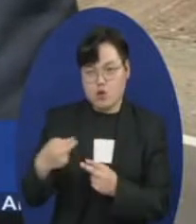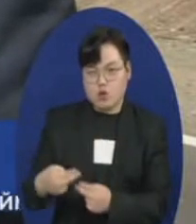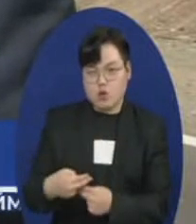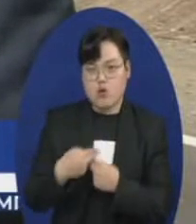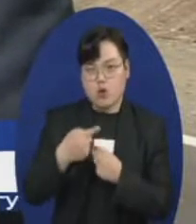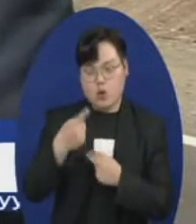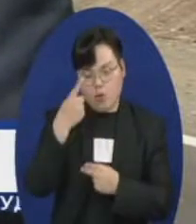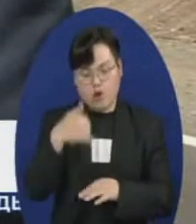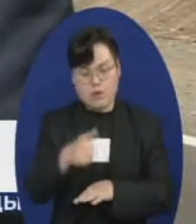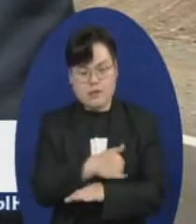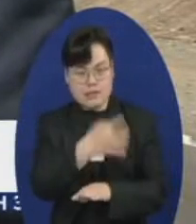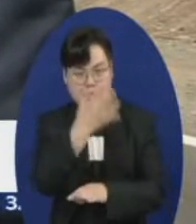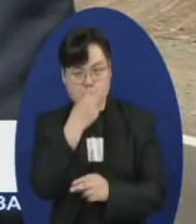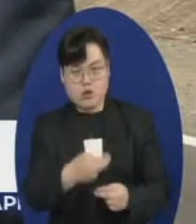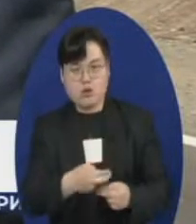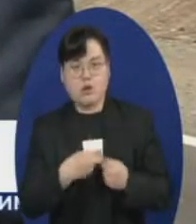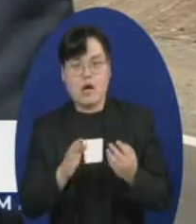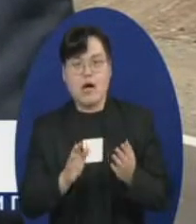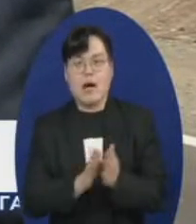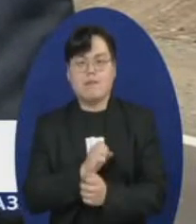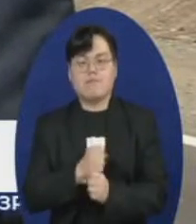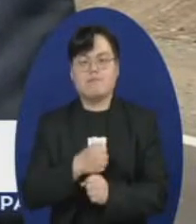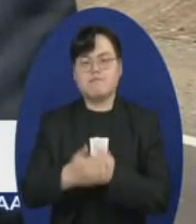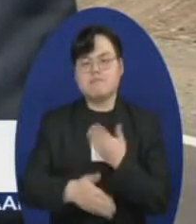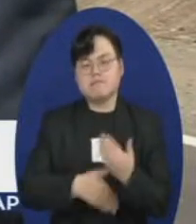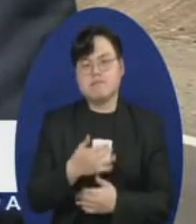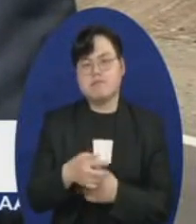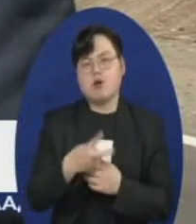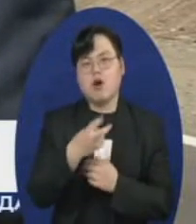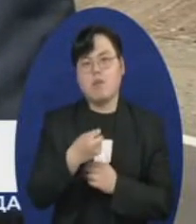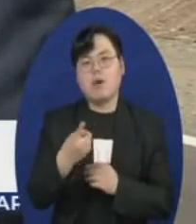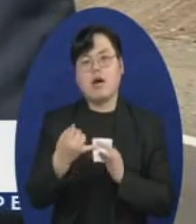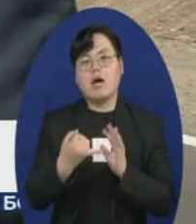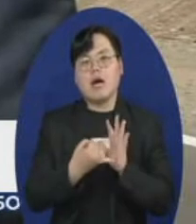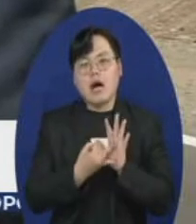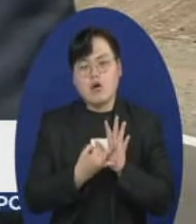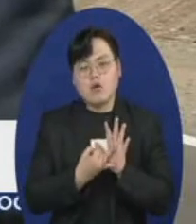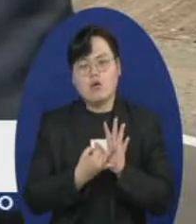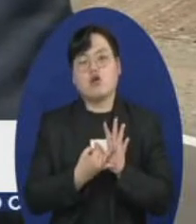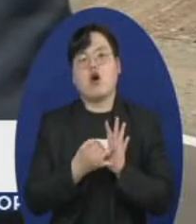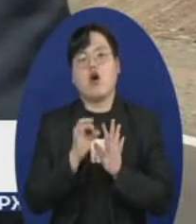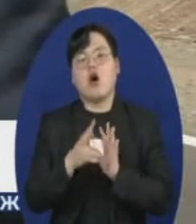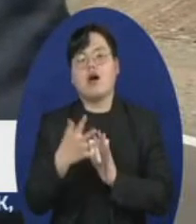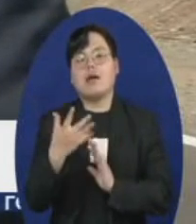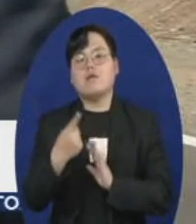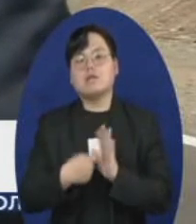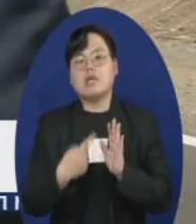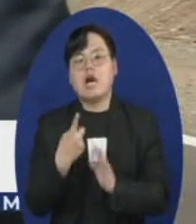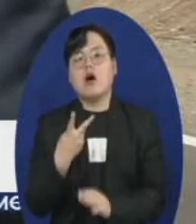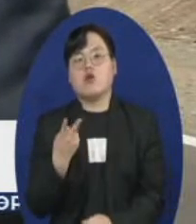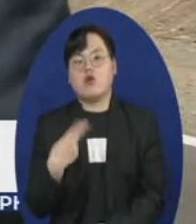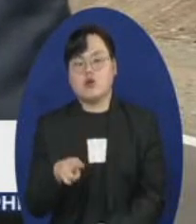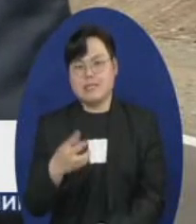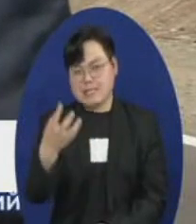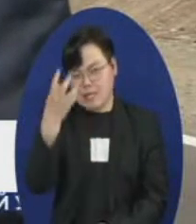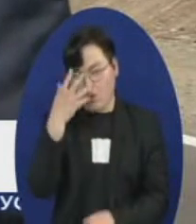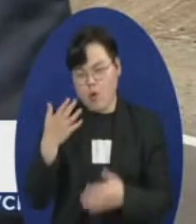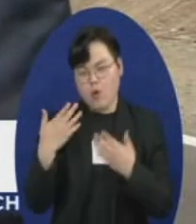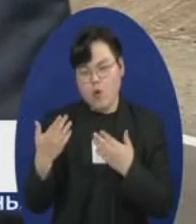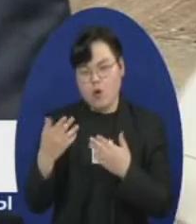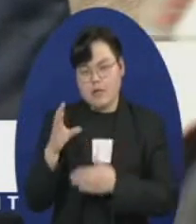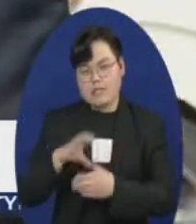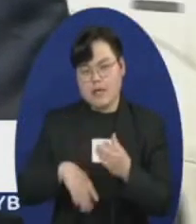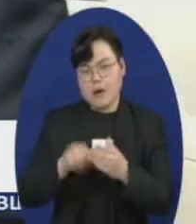хүрч тэгээд Монголын засгийн газар хоорондын хэлэлцээр хийгдэж ингээд 2017 оны 5 сарын 2-ны өдрийн засгийн газрын хурлаар хөрөнгийн